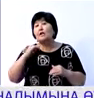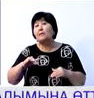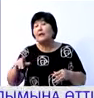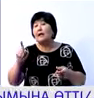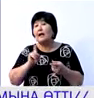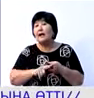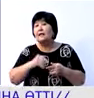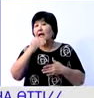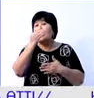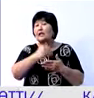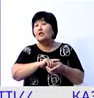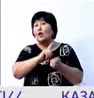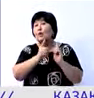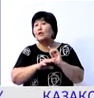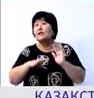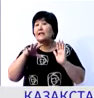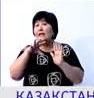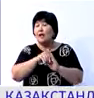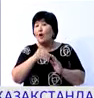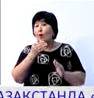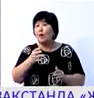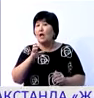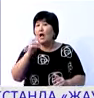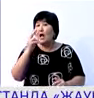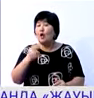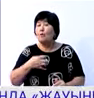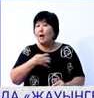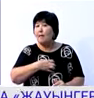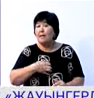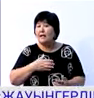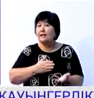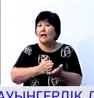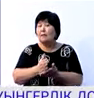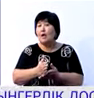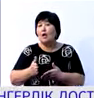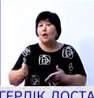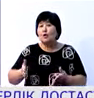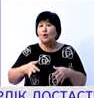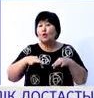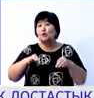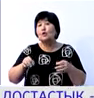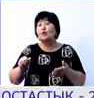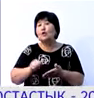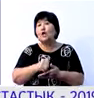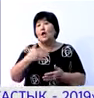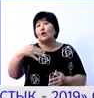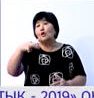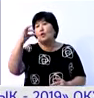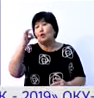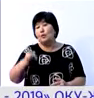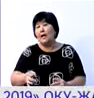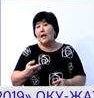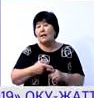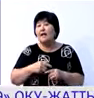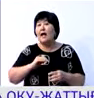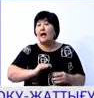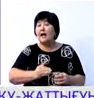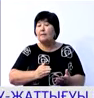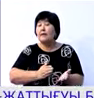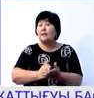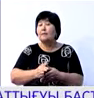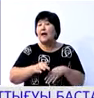қатысты ережеге өзгерістер енгізілді. Оларға әлеуметтік маңызды бағыттарда жол жүру құжатының 50% көлемде, ал коммерциялық